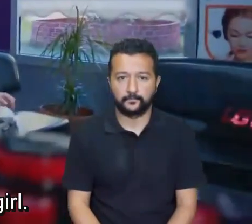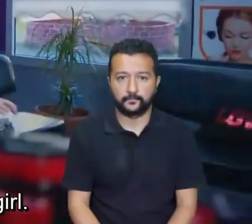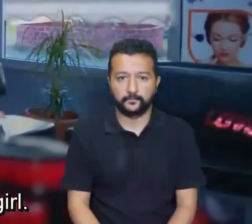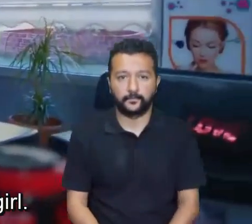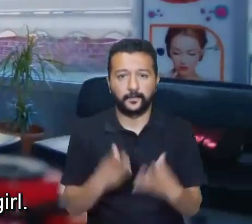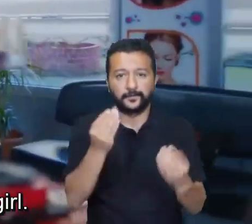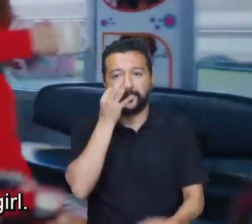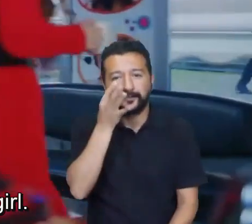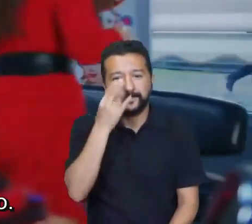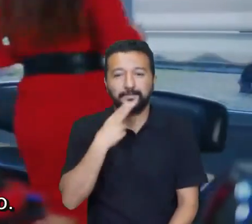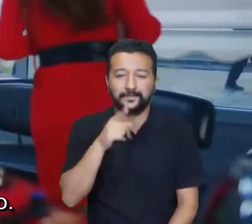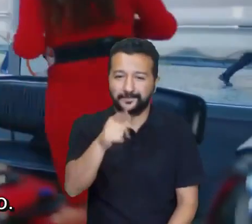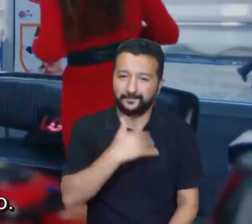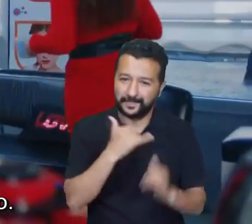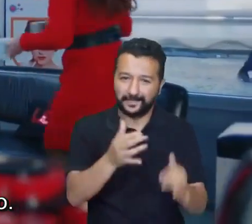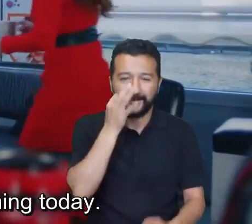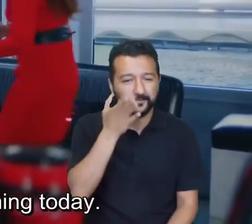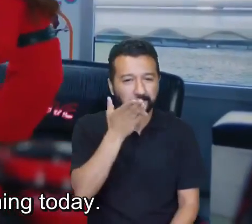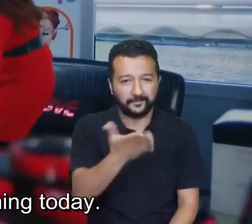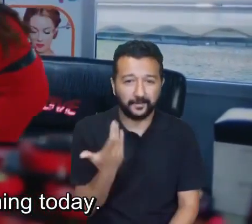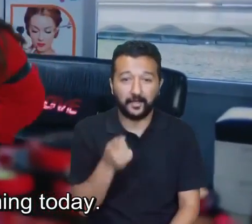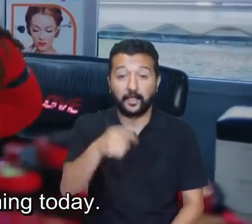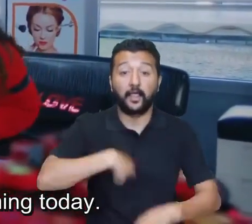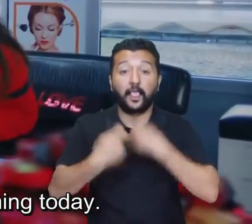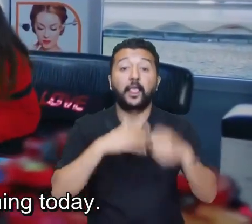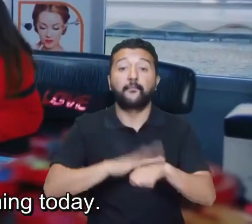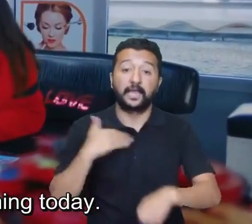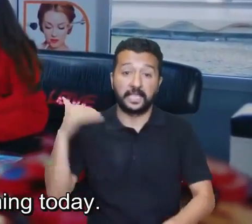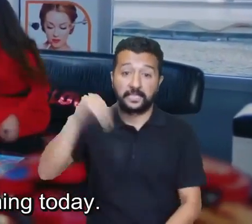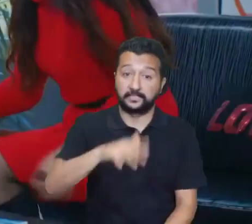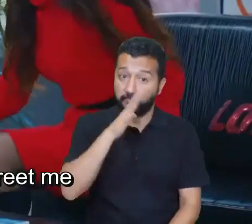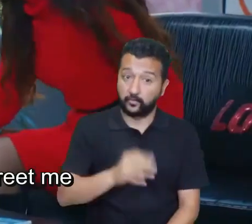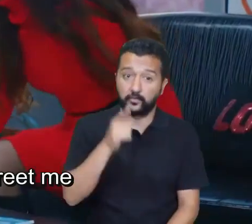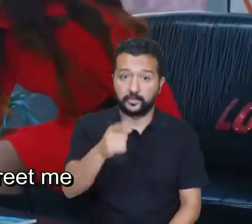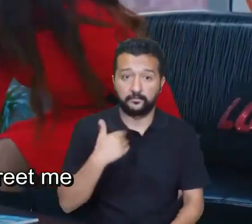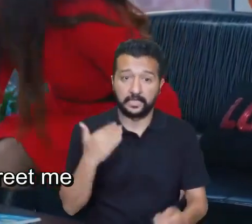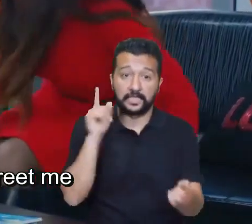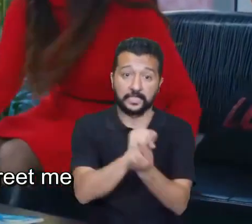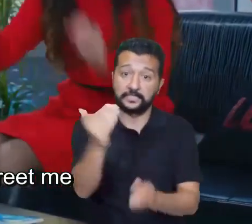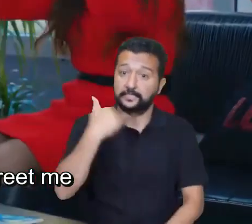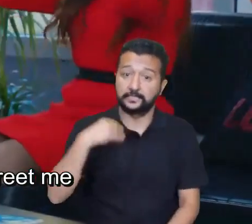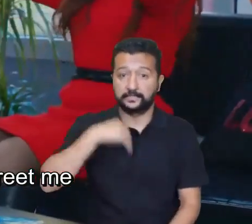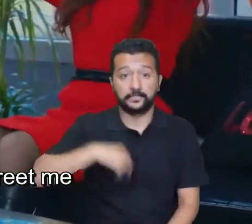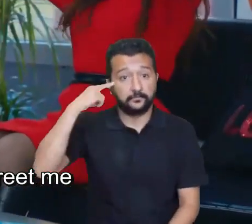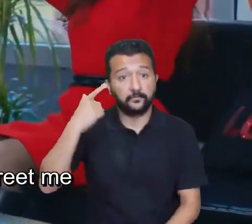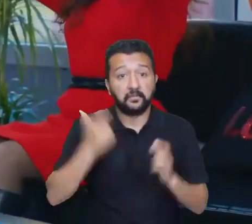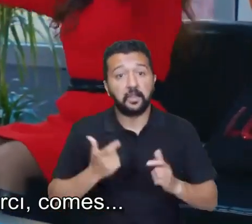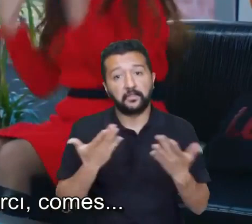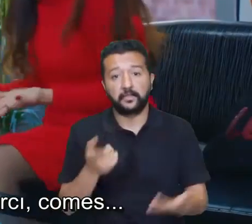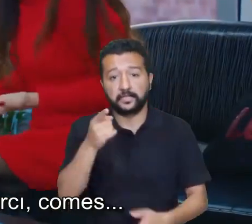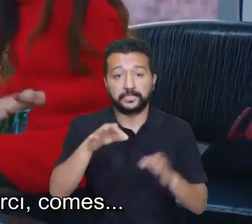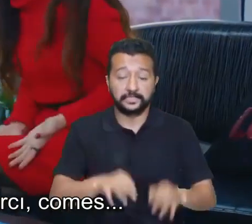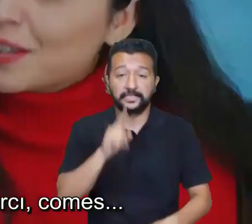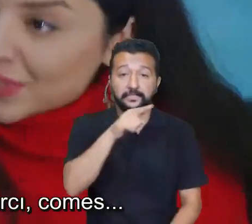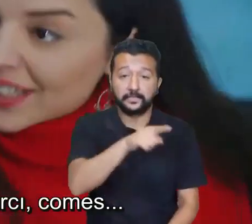Kuaför. Çok özledim seni kız. Ben de seni. Atma. Bugün geleceğimi biliyordun. Ben karşılamaya gelirsin diye düşündüm ama nerede?